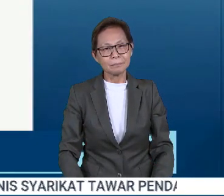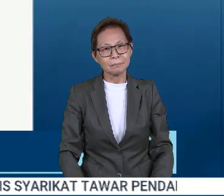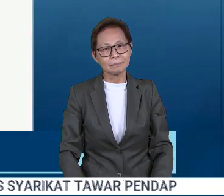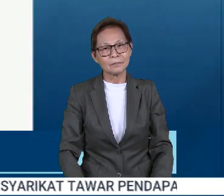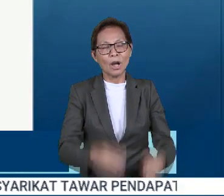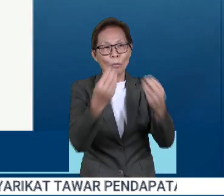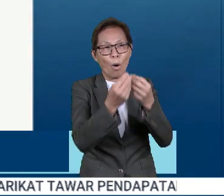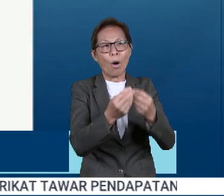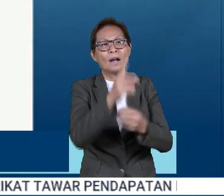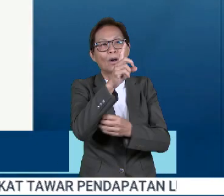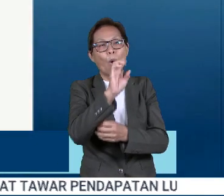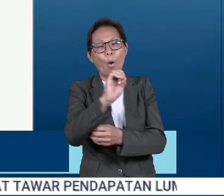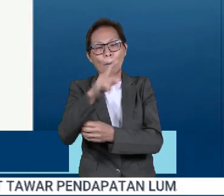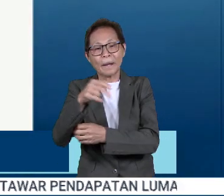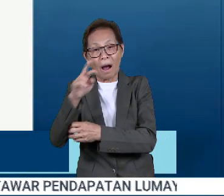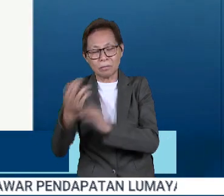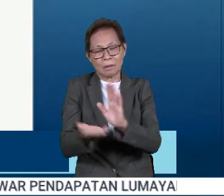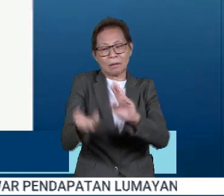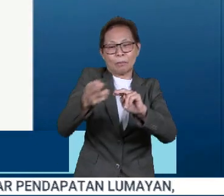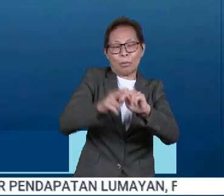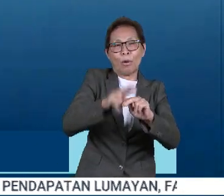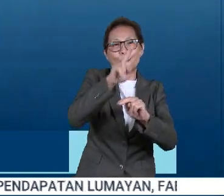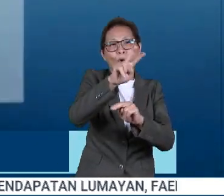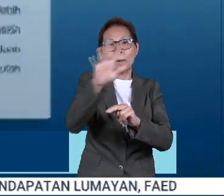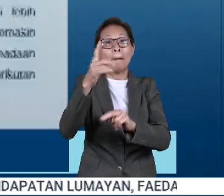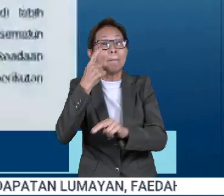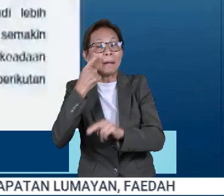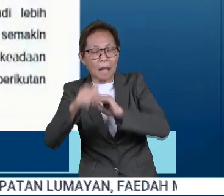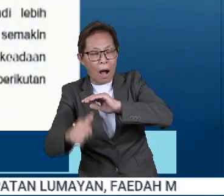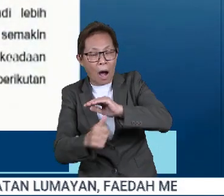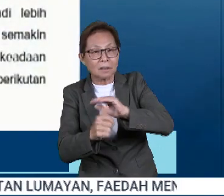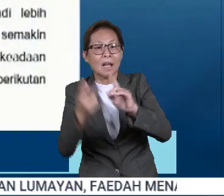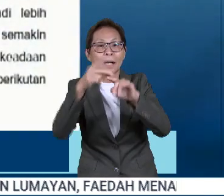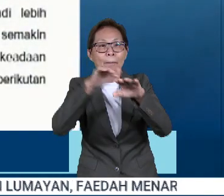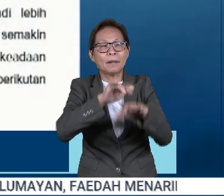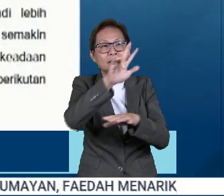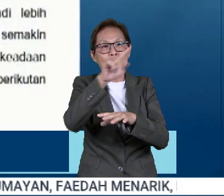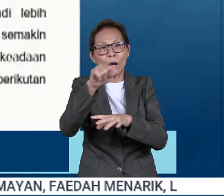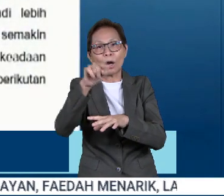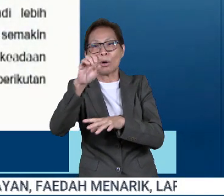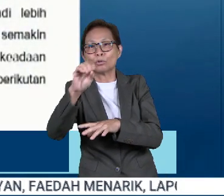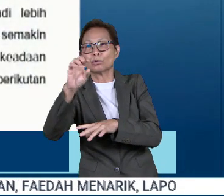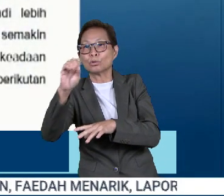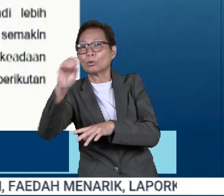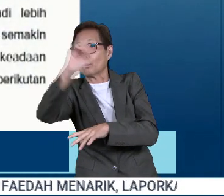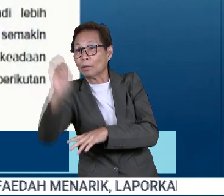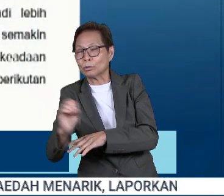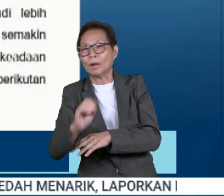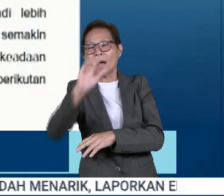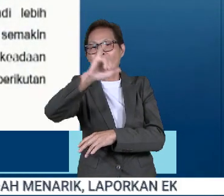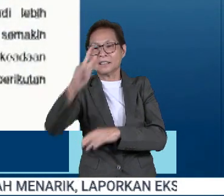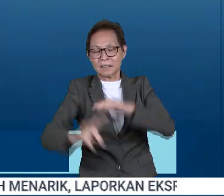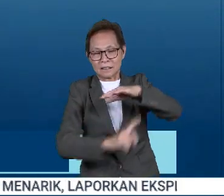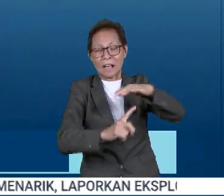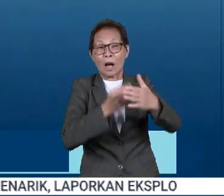dasar semalaman ovior dinaikkan sebanyak 25 mata asas kepada tiga kepulauan 00 jawatan kuasa